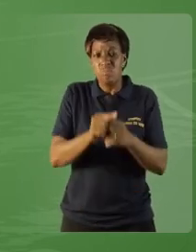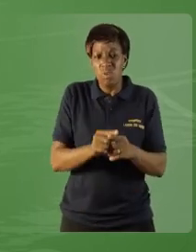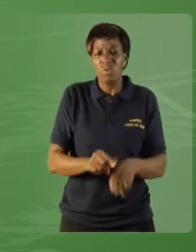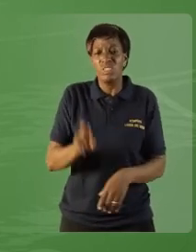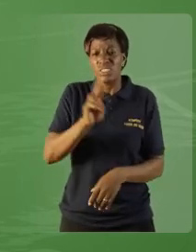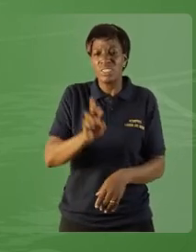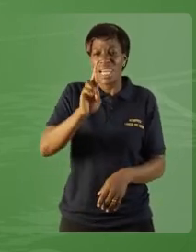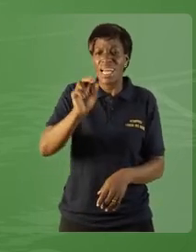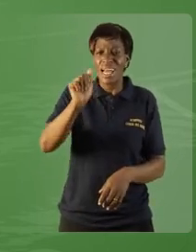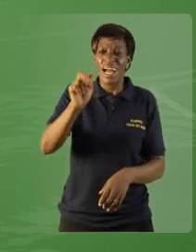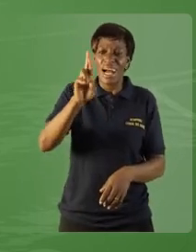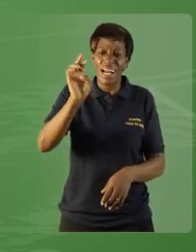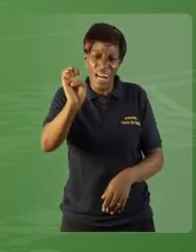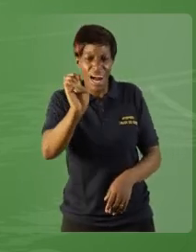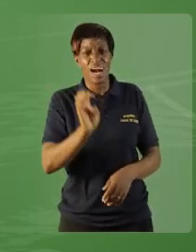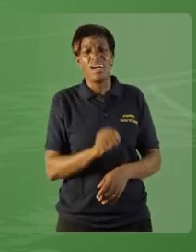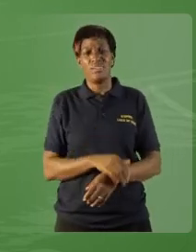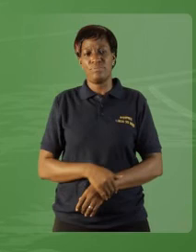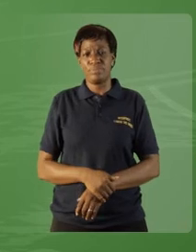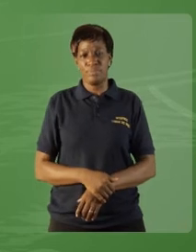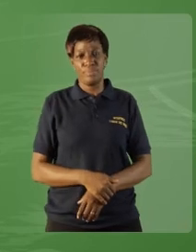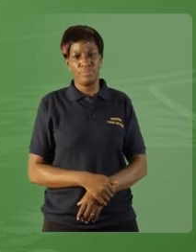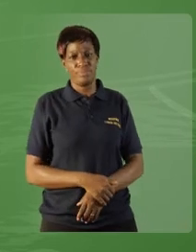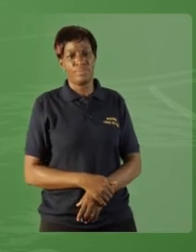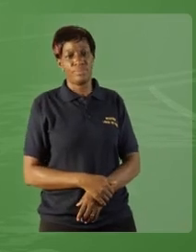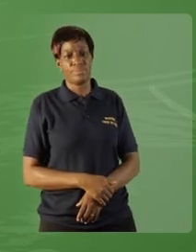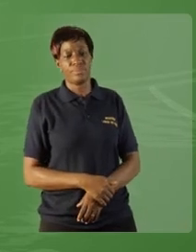bonne articulation et elle est soignée.